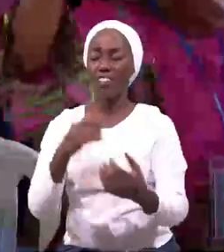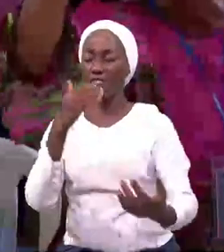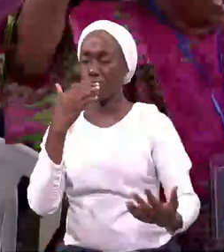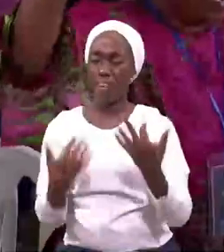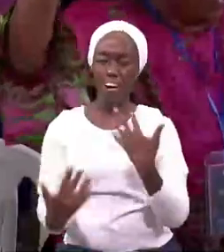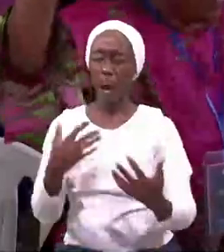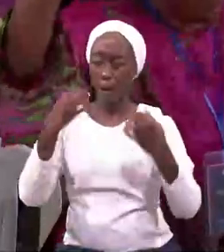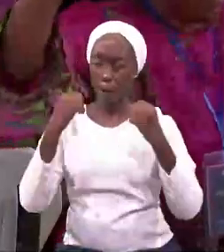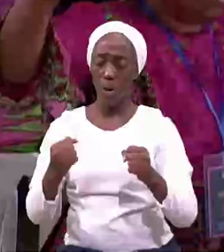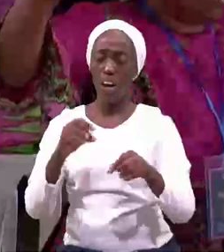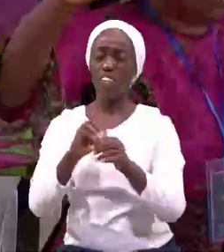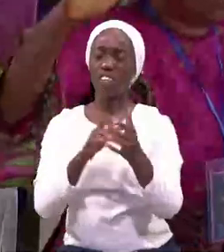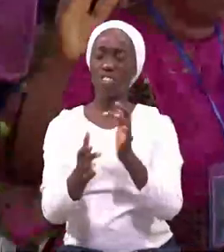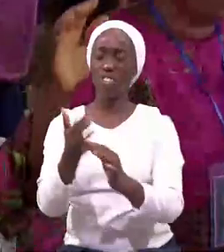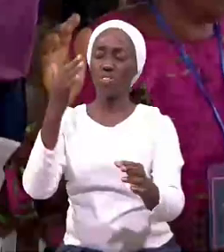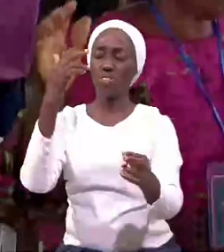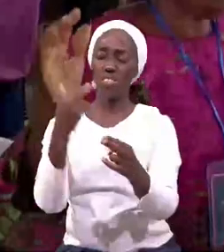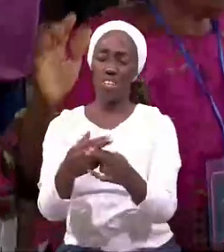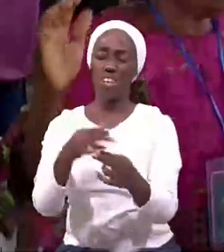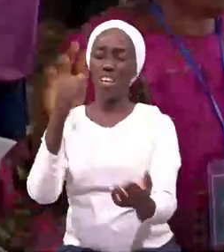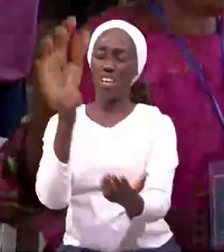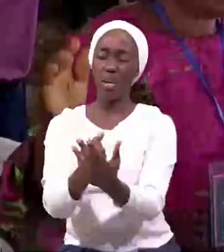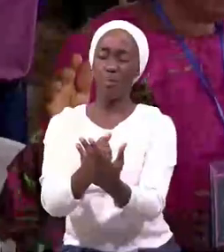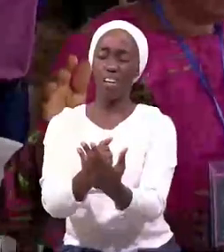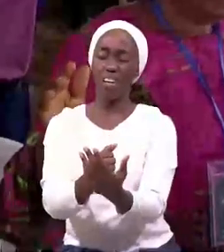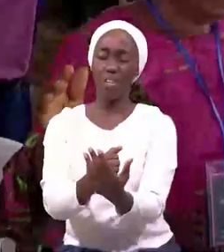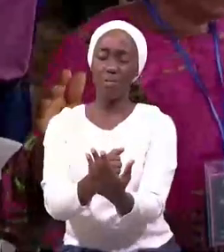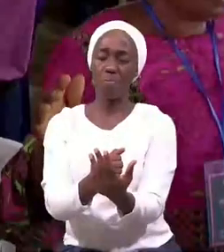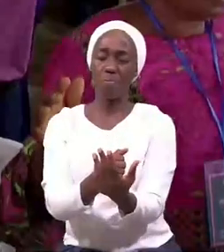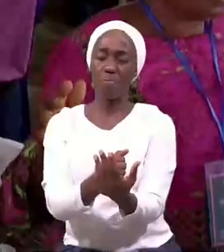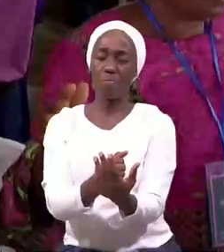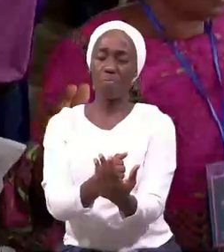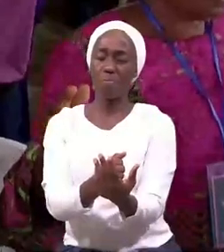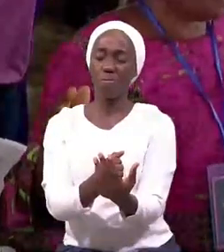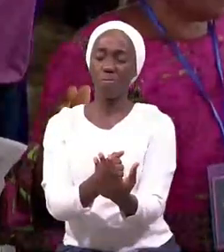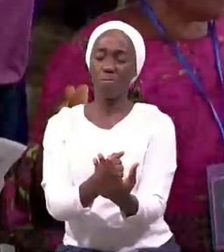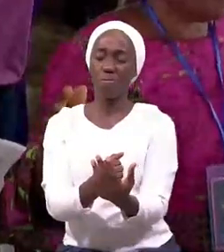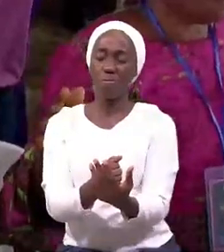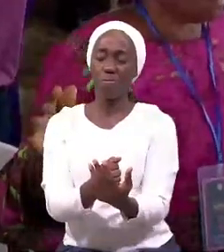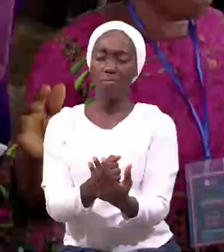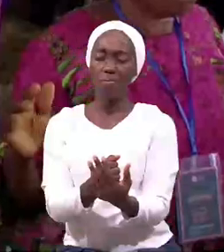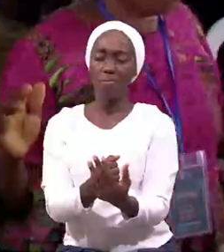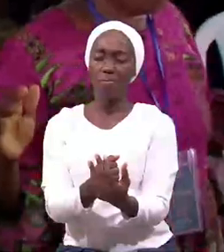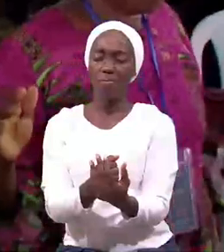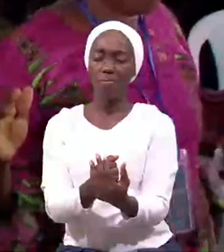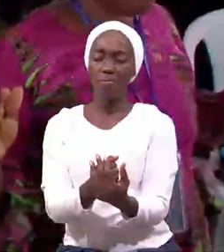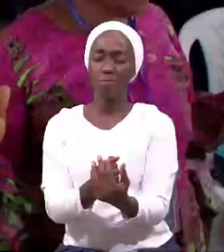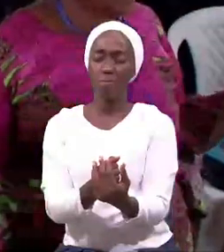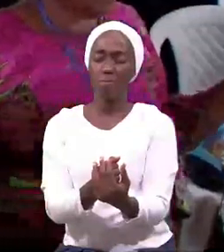Et ce qui doit être ébranlé sera ébranlé par cette dynamite au nom de Jésus.